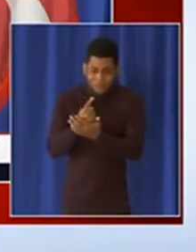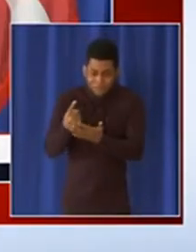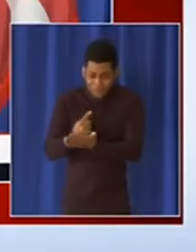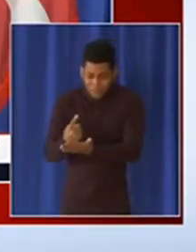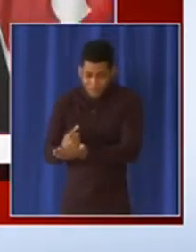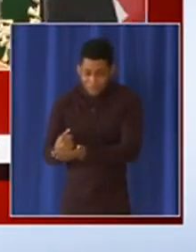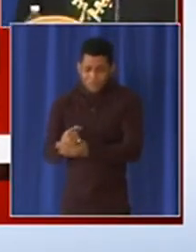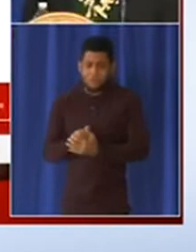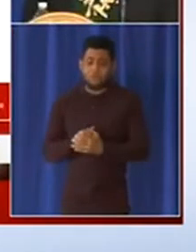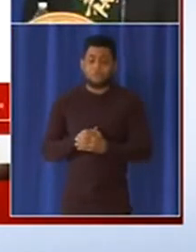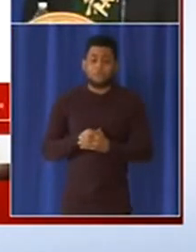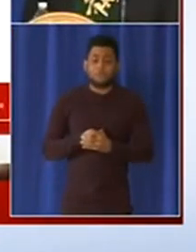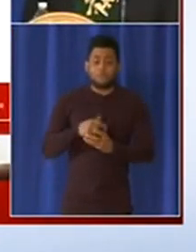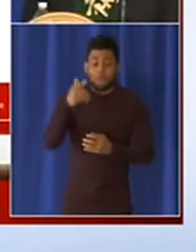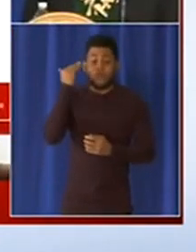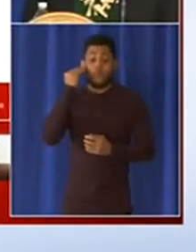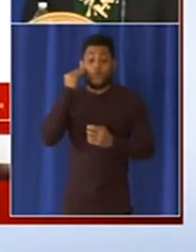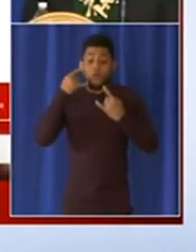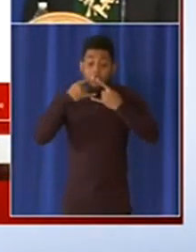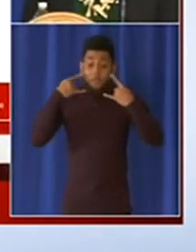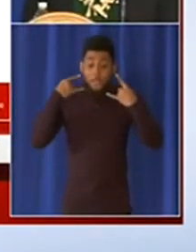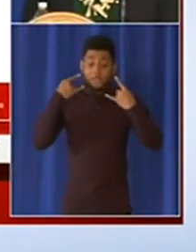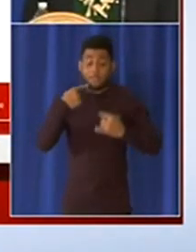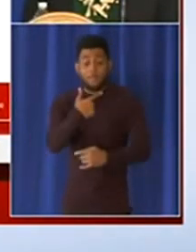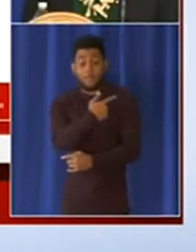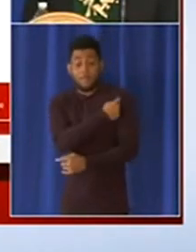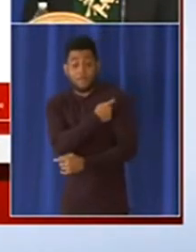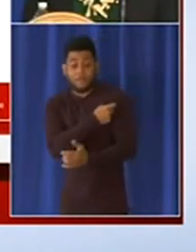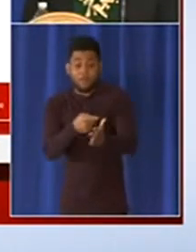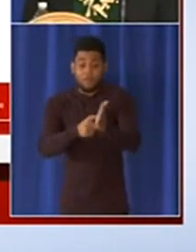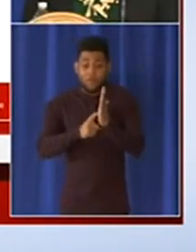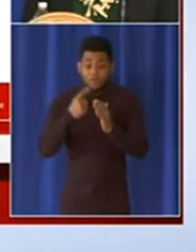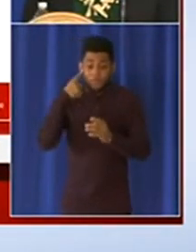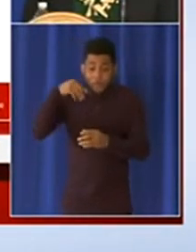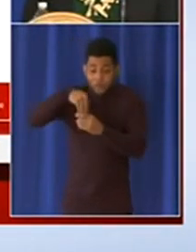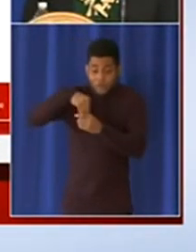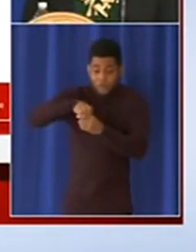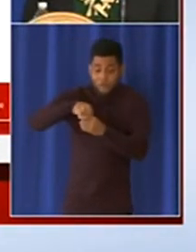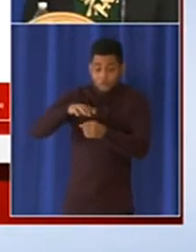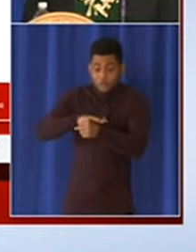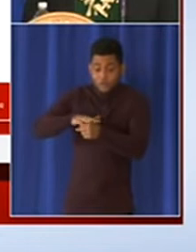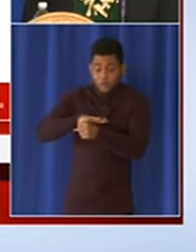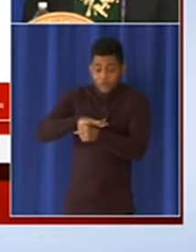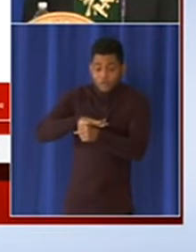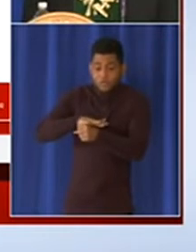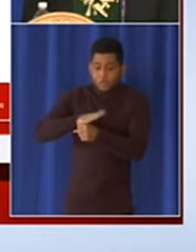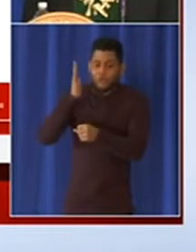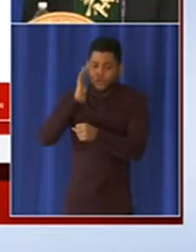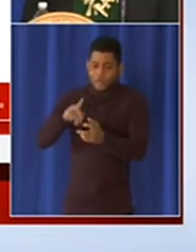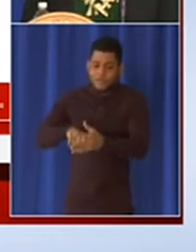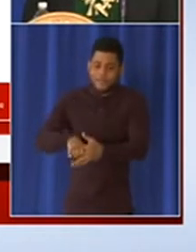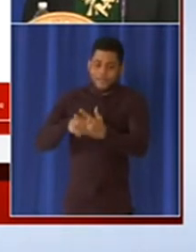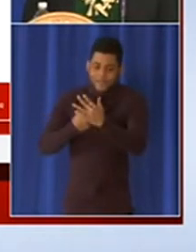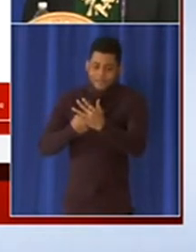nouvelles réglementations relatives à la COVID-19 sont en train d'être mises en place. L'obligation vaccinale pour certains sites entre